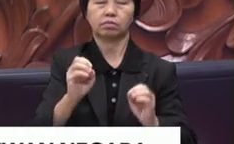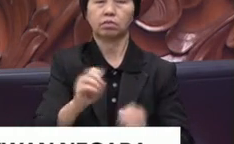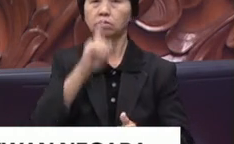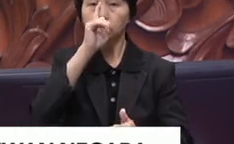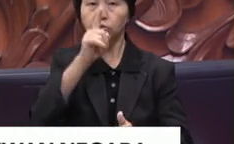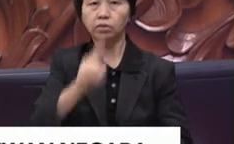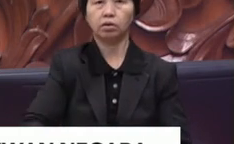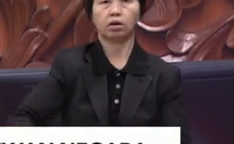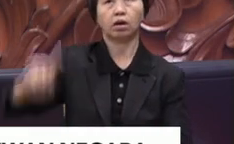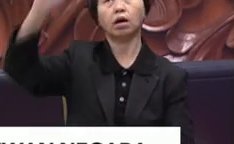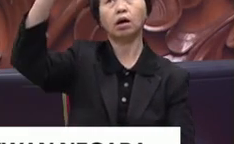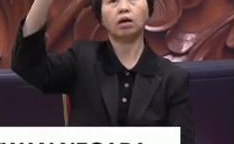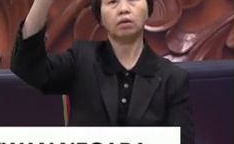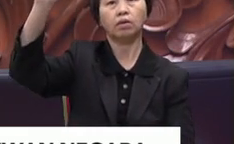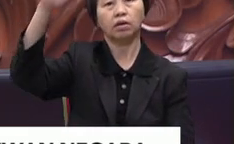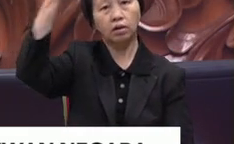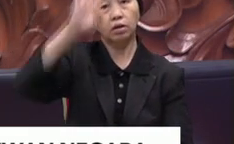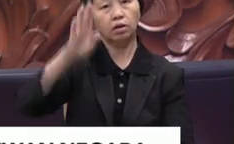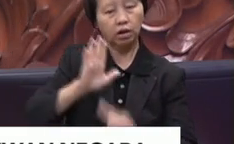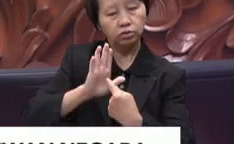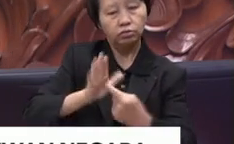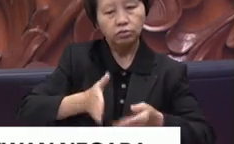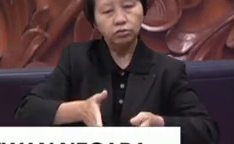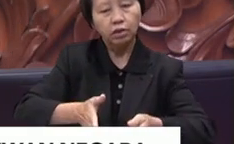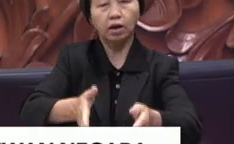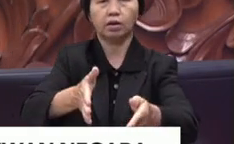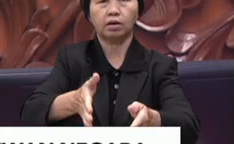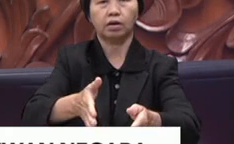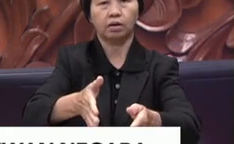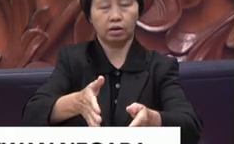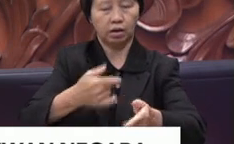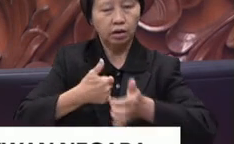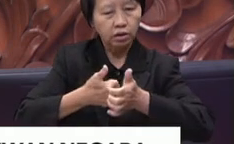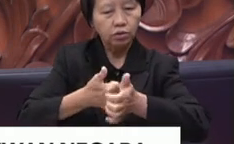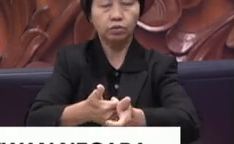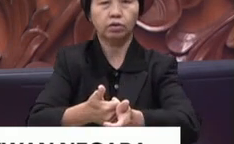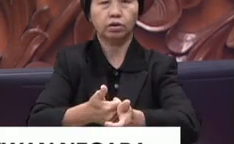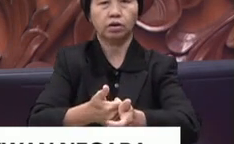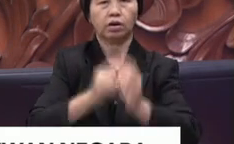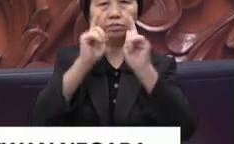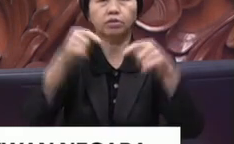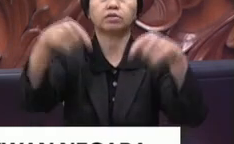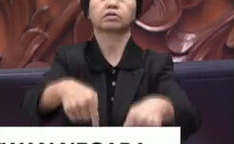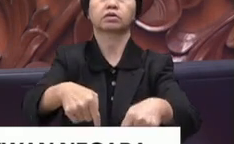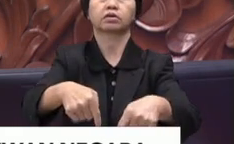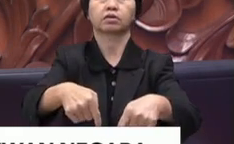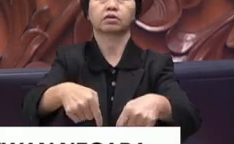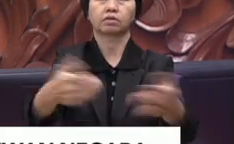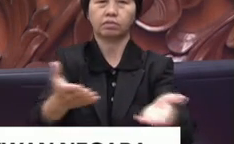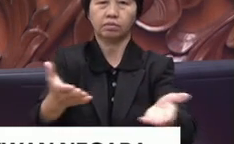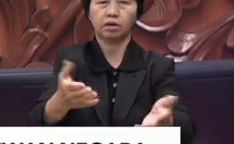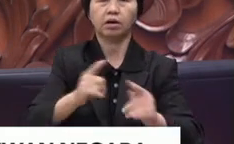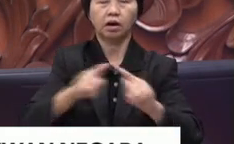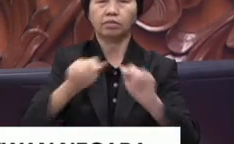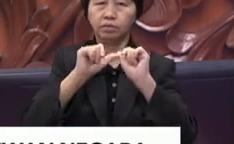Allah telah menunjukkan jalan supaya saya pergi ke sini tapi